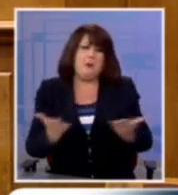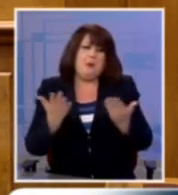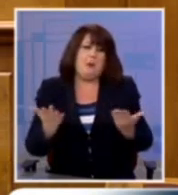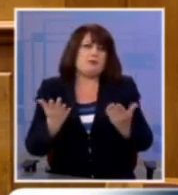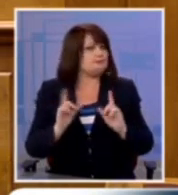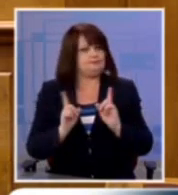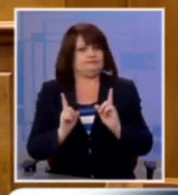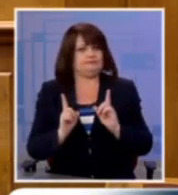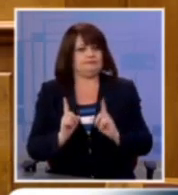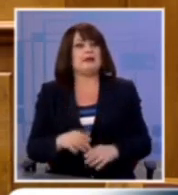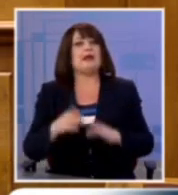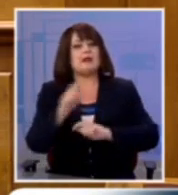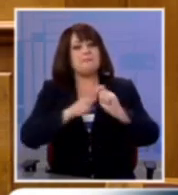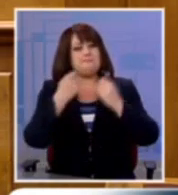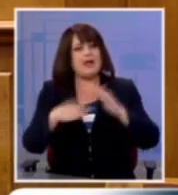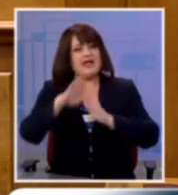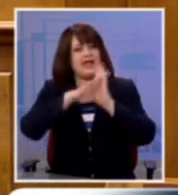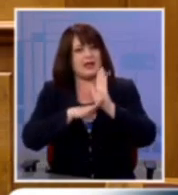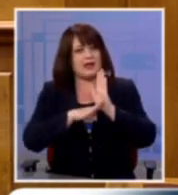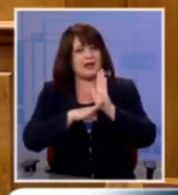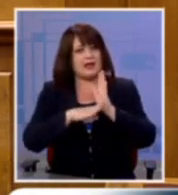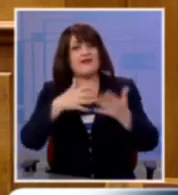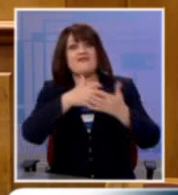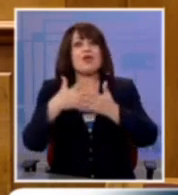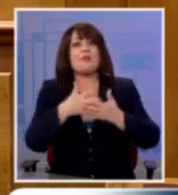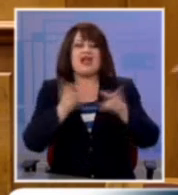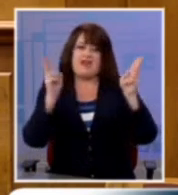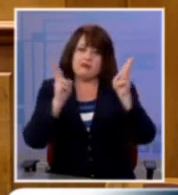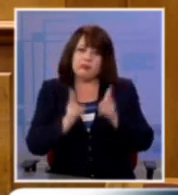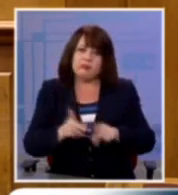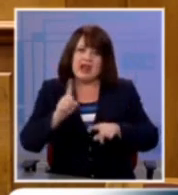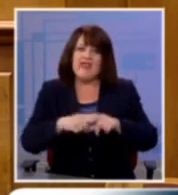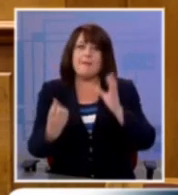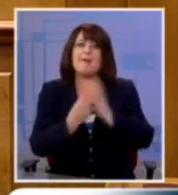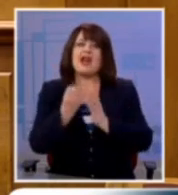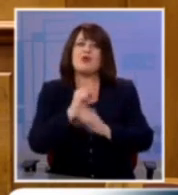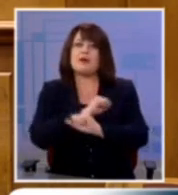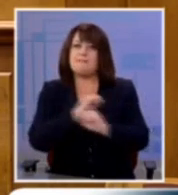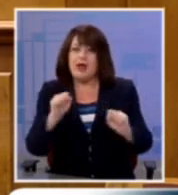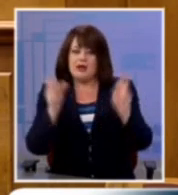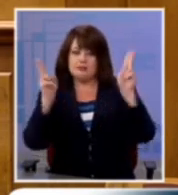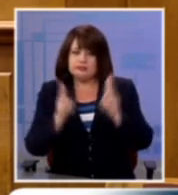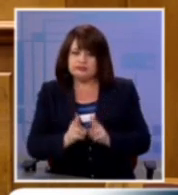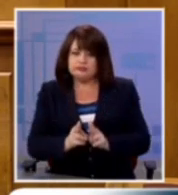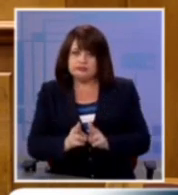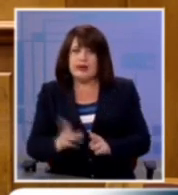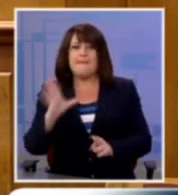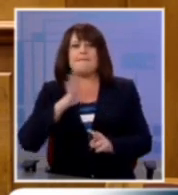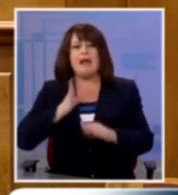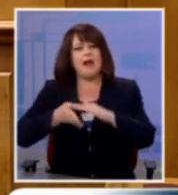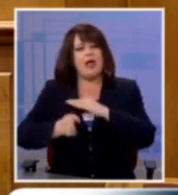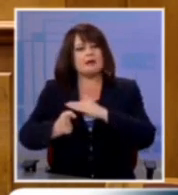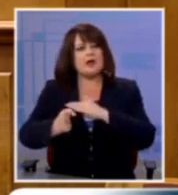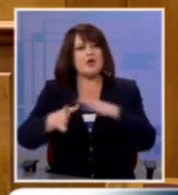ένα σύστημα που αποβιομηχάνιζε τη χώρα, διέλυε την παραγωγή, διαμόρφωνε ένα πελατειακό